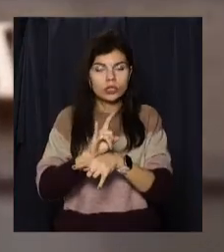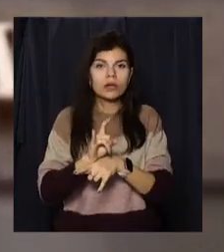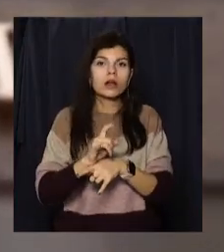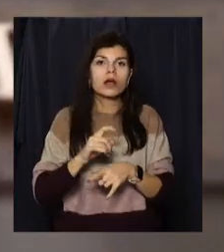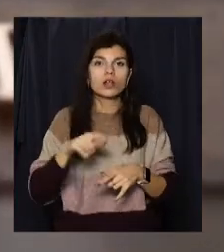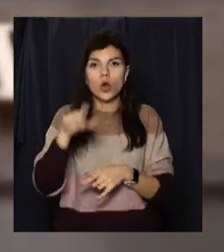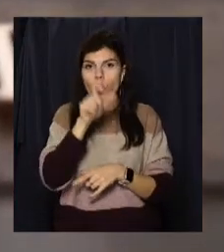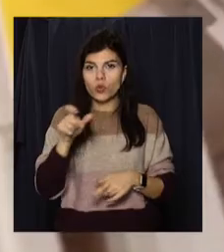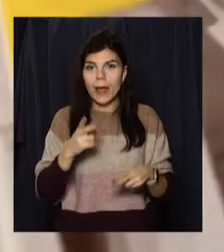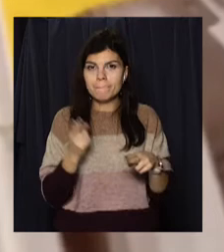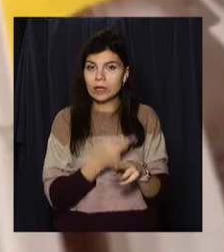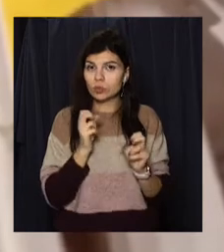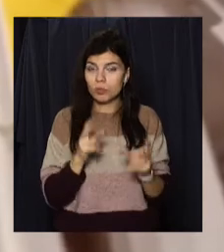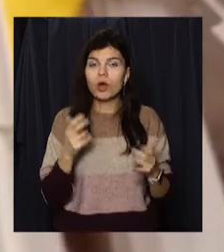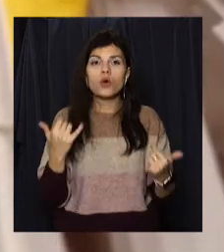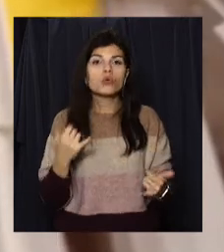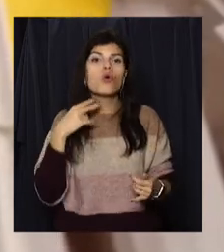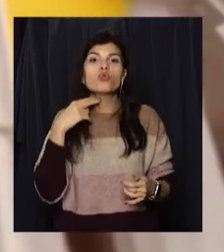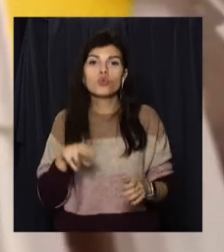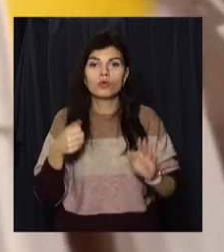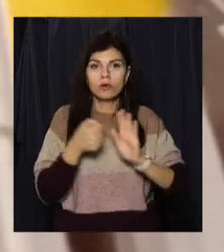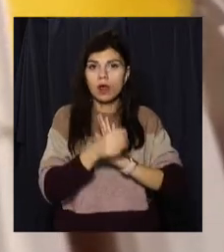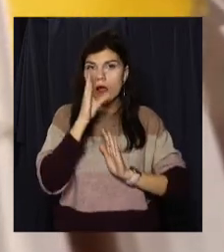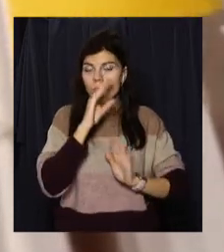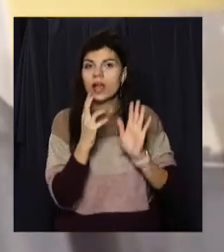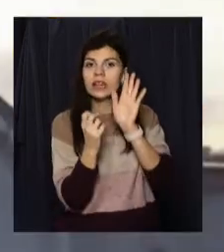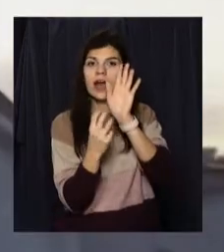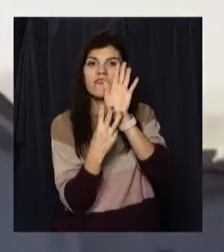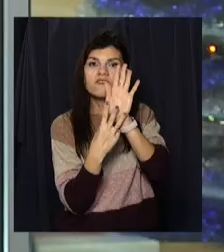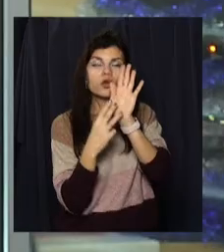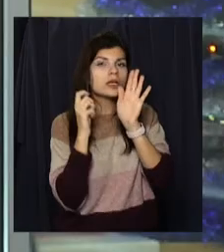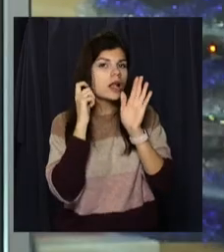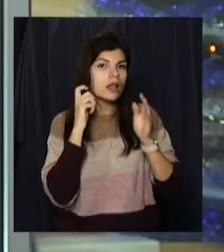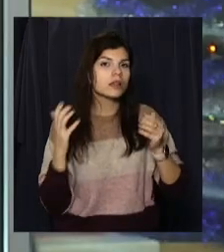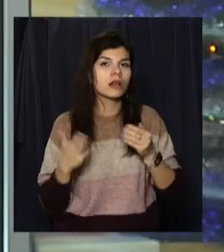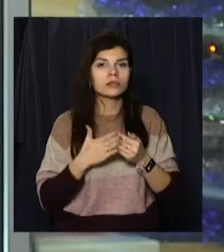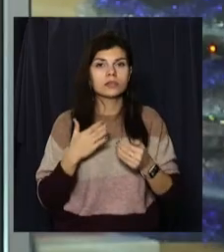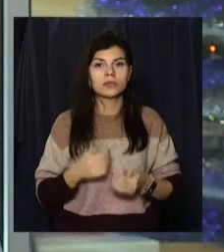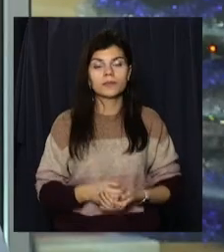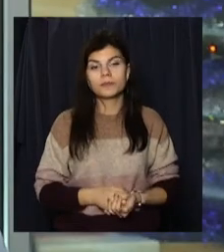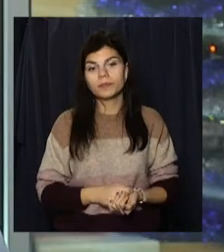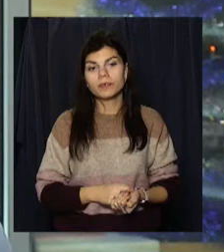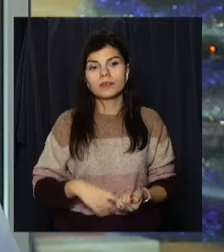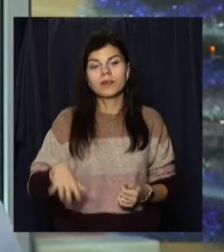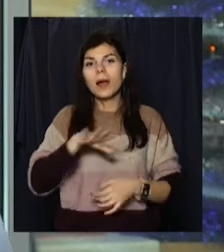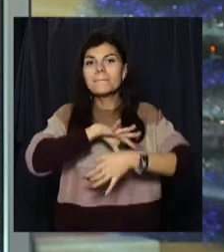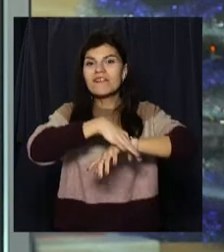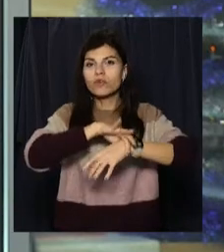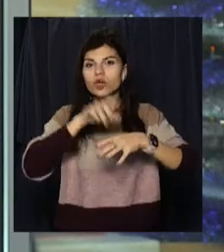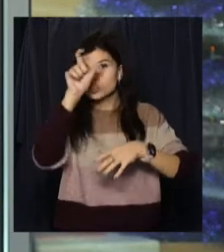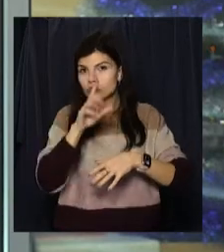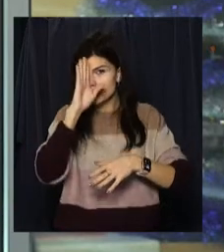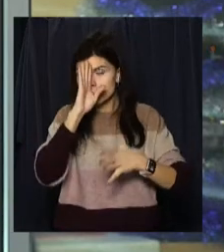безпеці громадян. Тепер за грати він може сісти на 8 років. У Павлограді чоловіка врятували